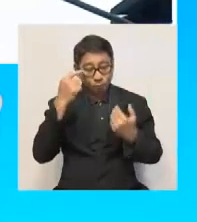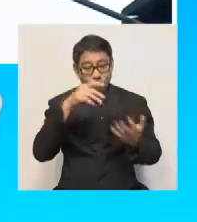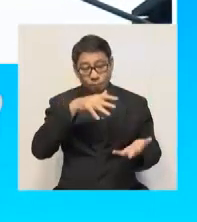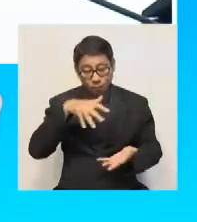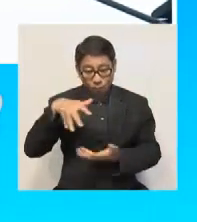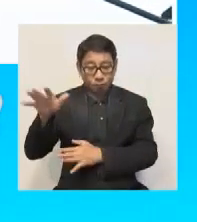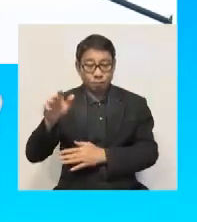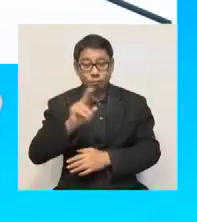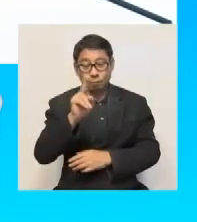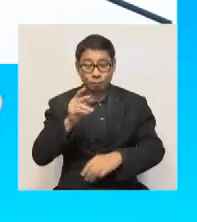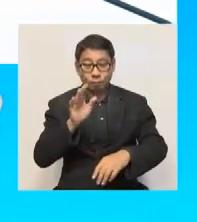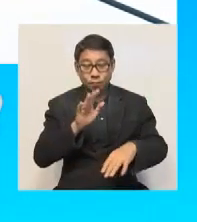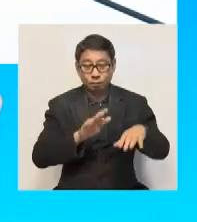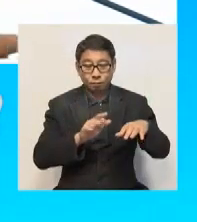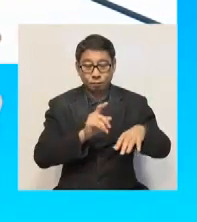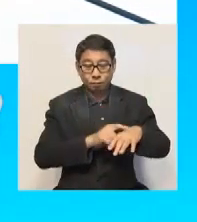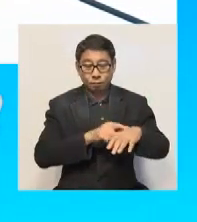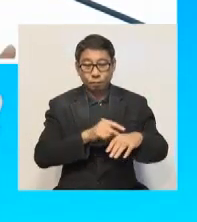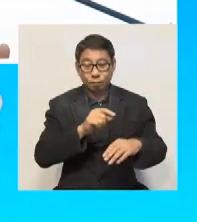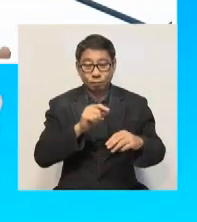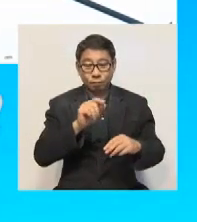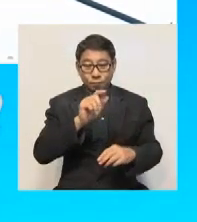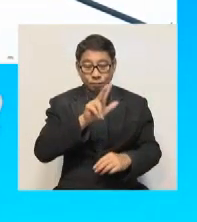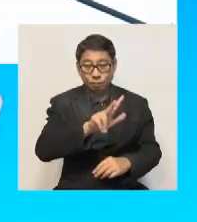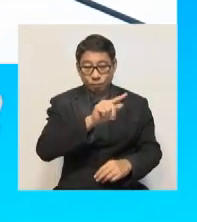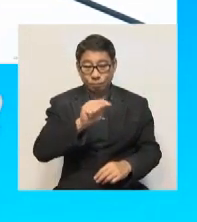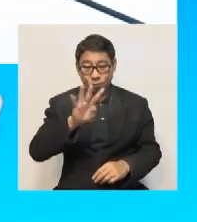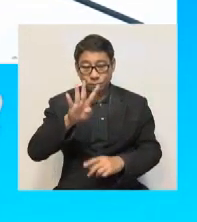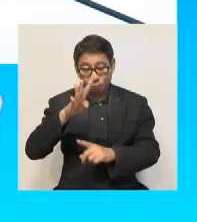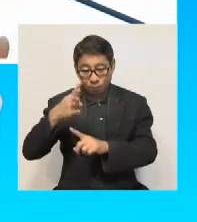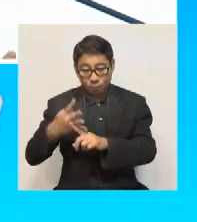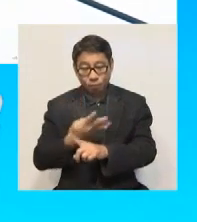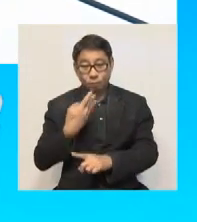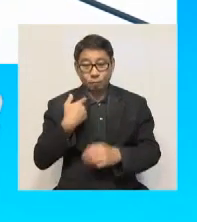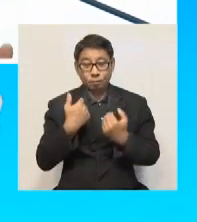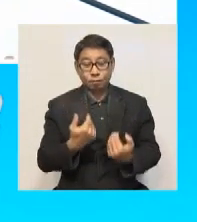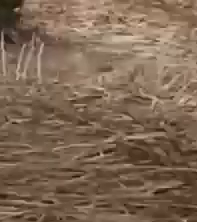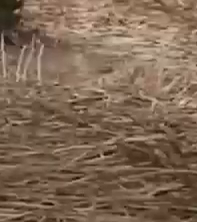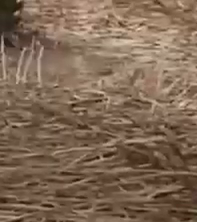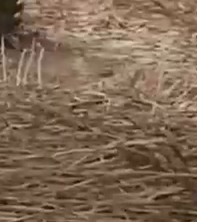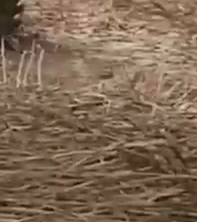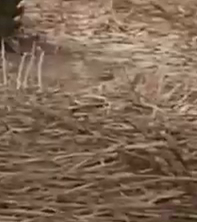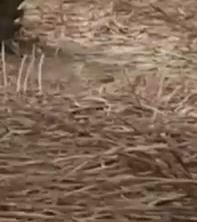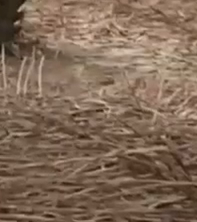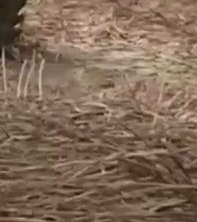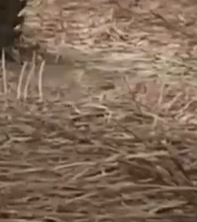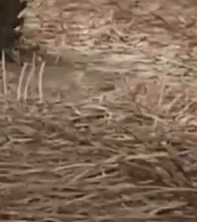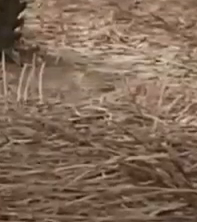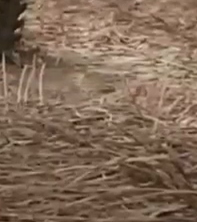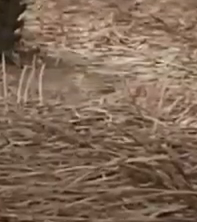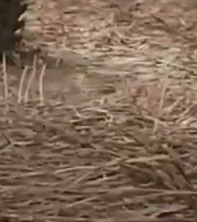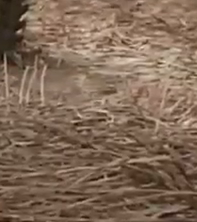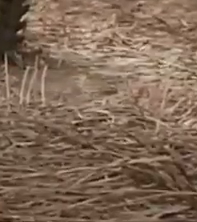ลา 3-4 เดือนมาตรการที่2ค่ะคือนำไปผลิตเป็นเชื้อเพลิงโดยเปลี่ยนจากไบโอดีเซล B7 เป็